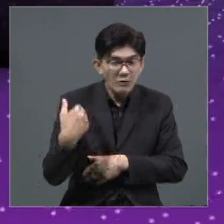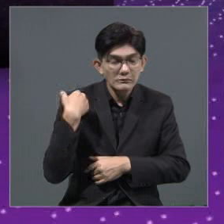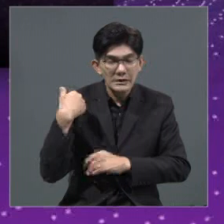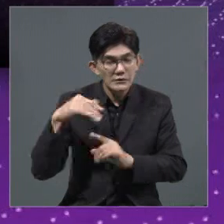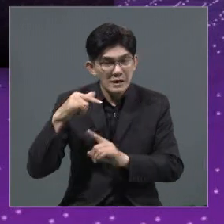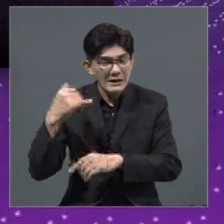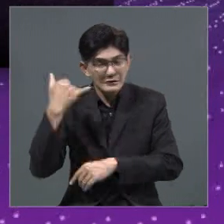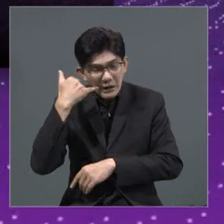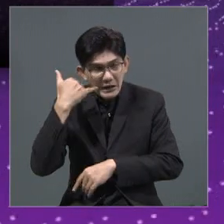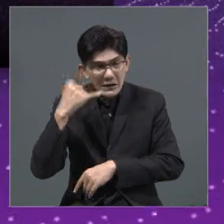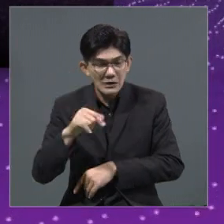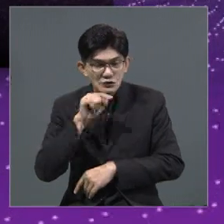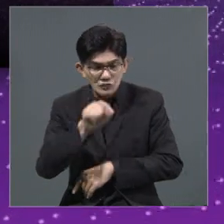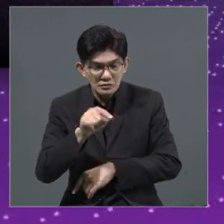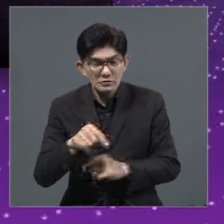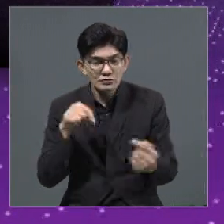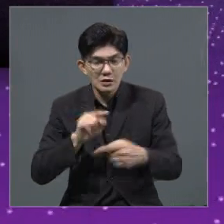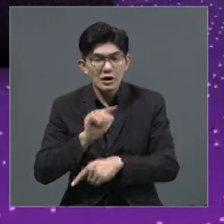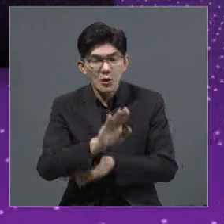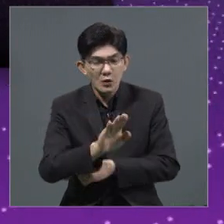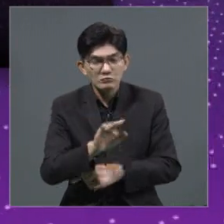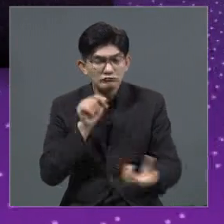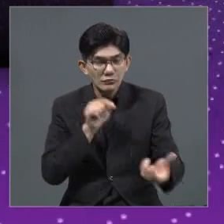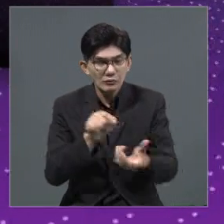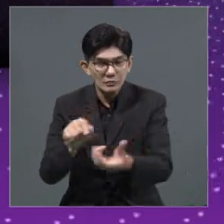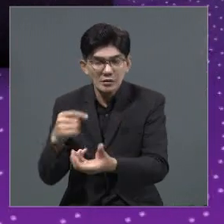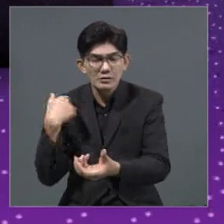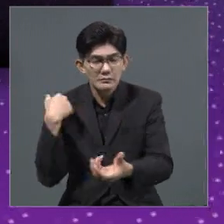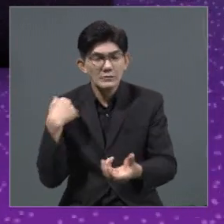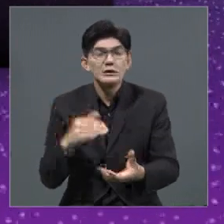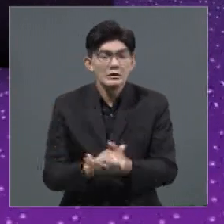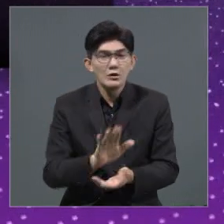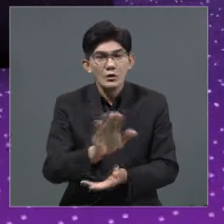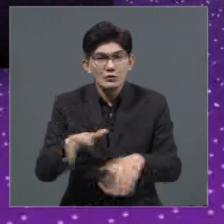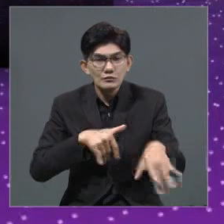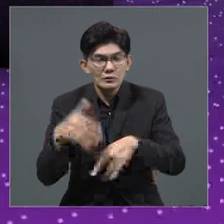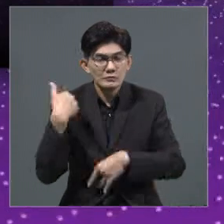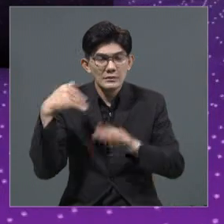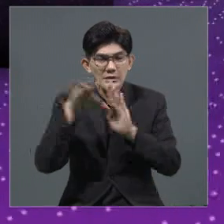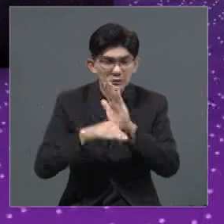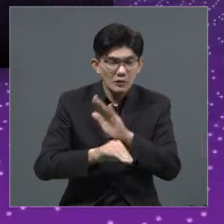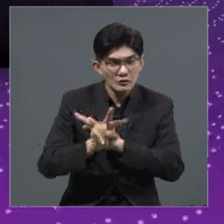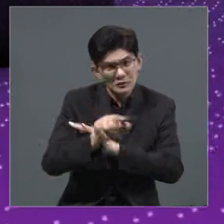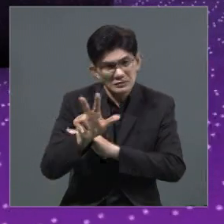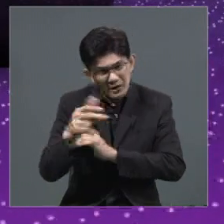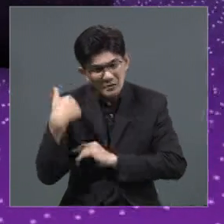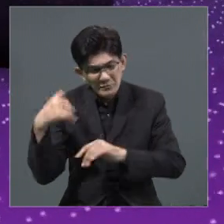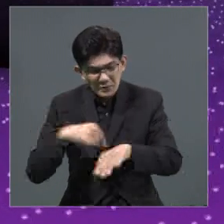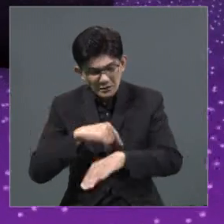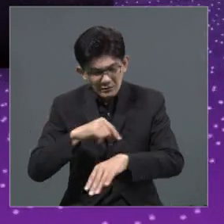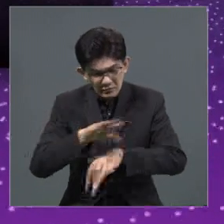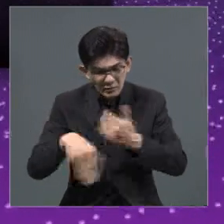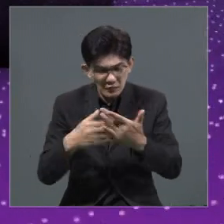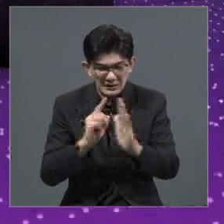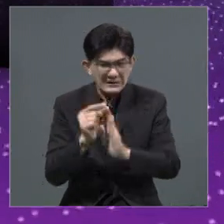ต่างๆส่งข้อความเข้ามายังมือถือของประชาชนอฟังอย่างเงี้มันเหมือนมี 2-3ขั้นตอนแต่จริงทั้งหมดเนี่ยใช้เวลาไม่เกิน 3